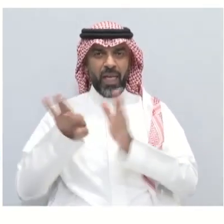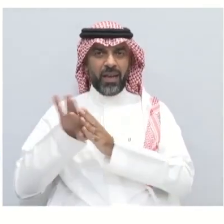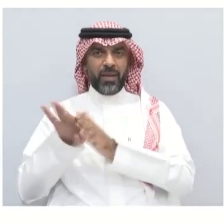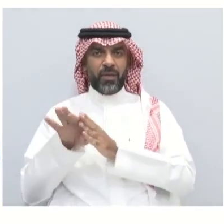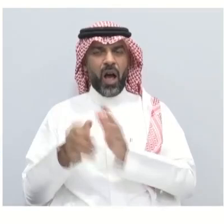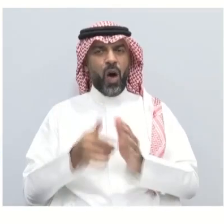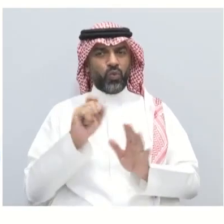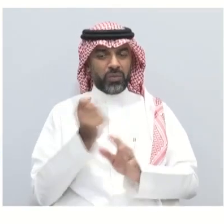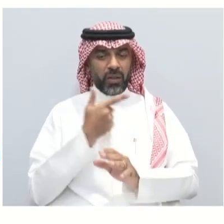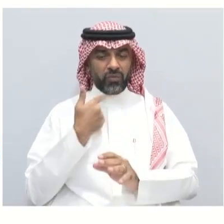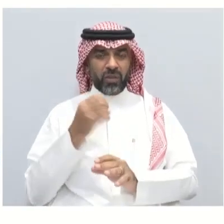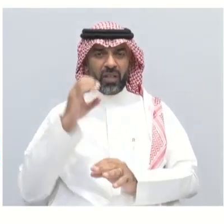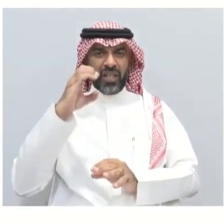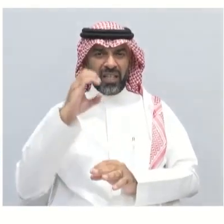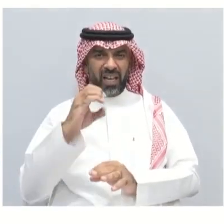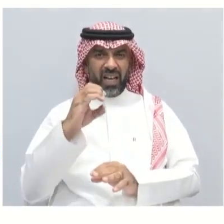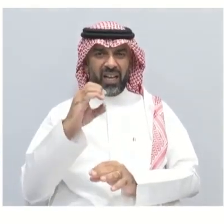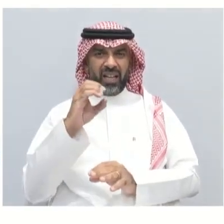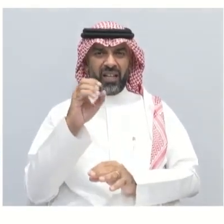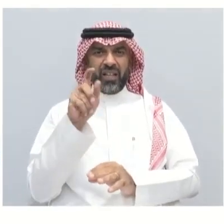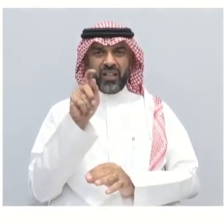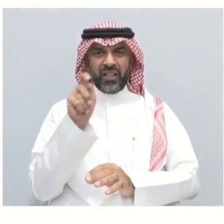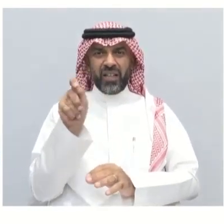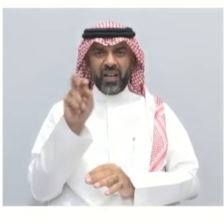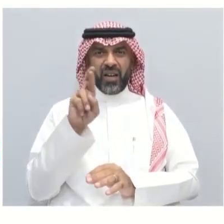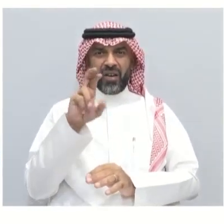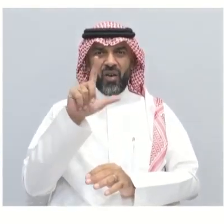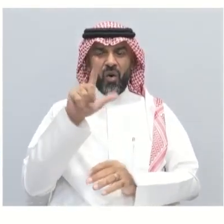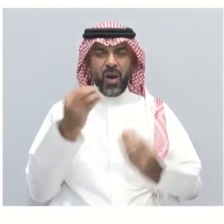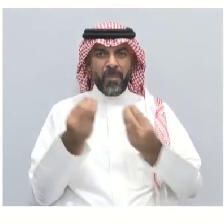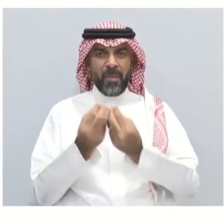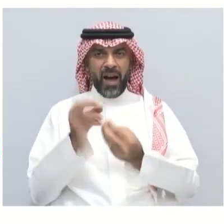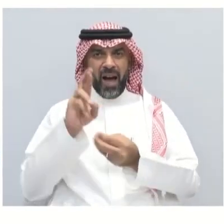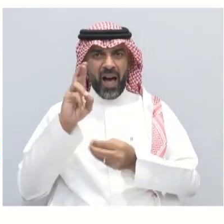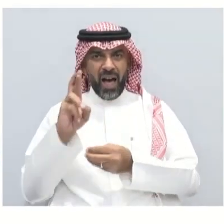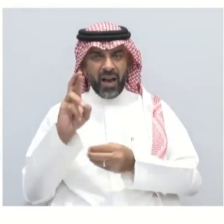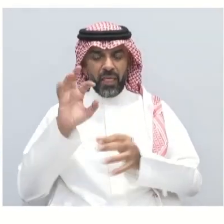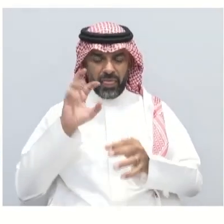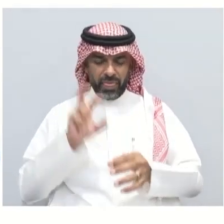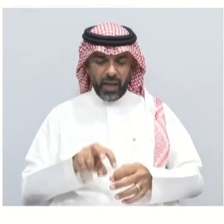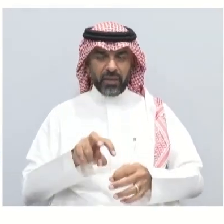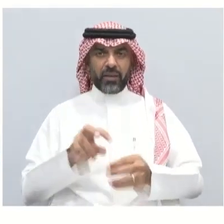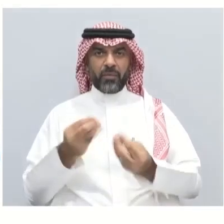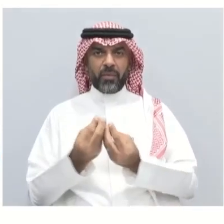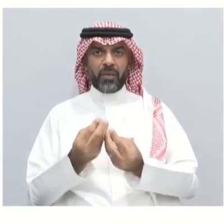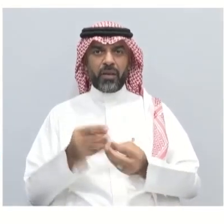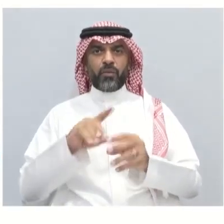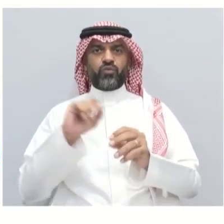بالضغط على مفتاح الكنترول والار حتى نقوم بتطبيق محاذاه اليمين المحاذاه